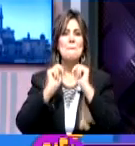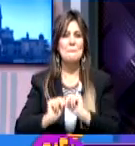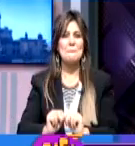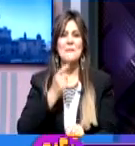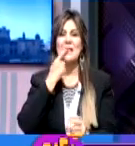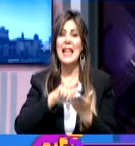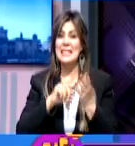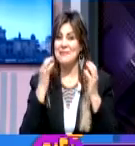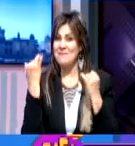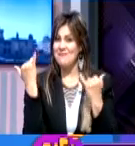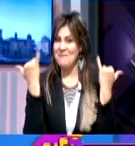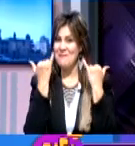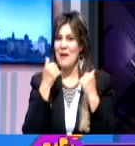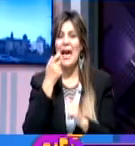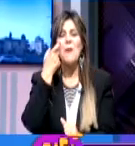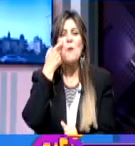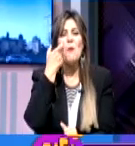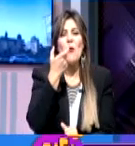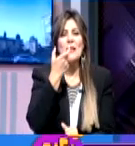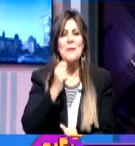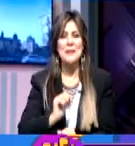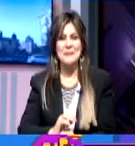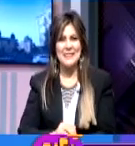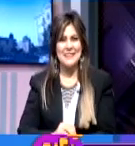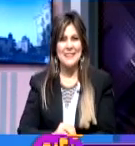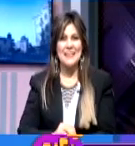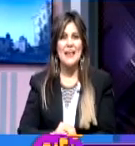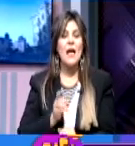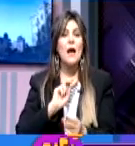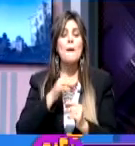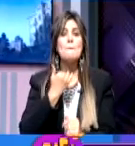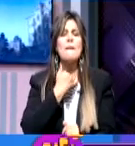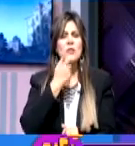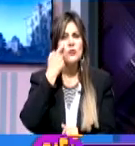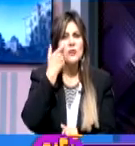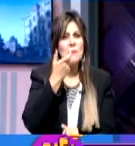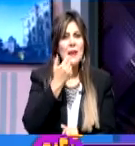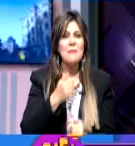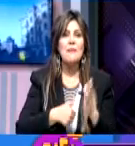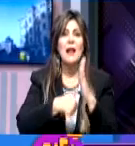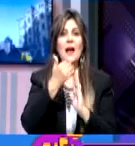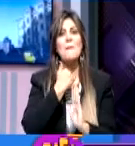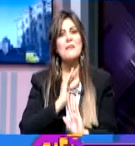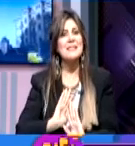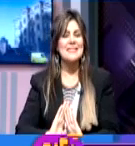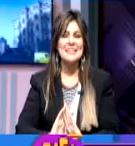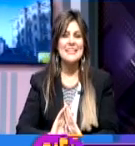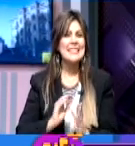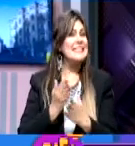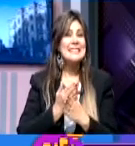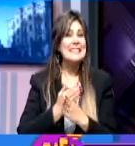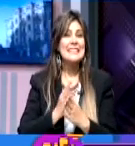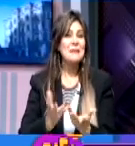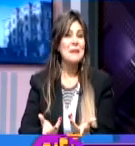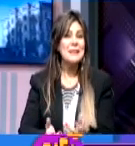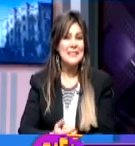فلازم نهتم بيه. أكيد. ولو ما اهتمناش بيه يبقى مفيش نجاح. ليه بقى؟ لو أنا وصفت التحول الرقمي